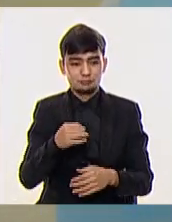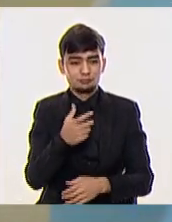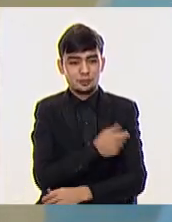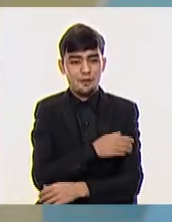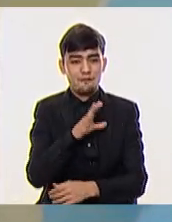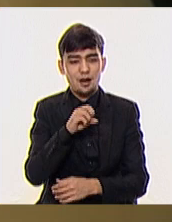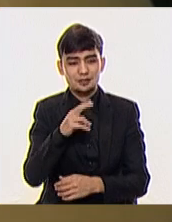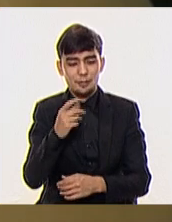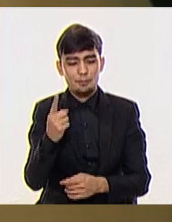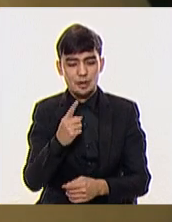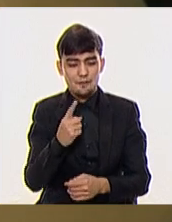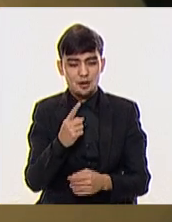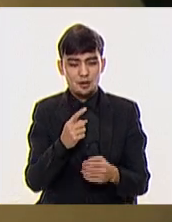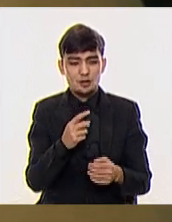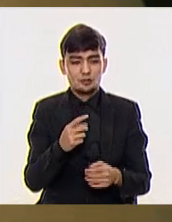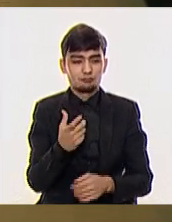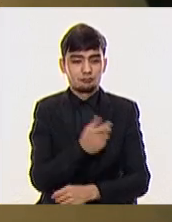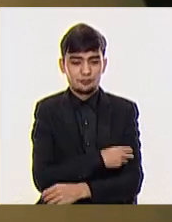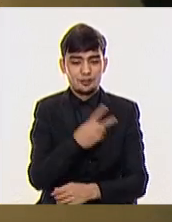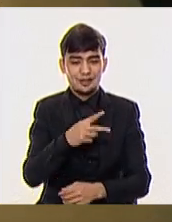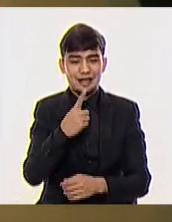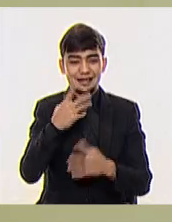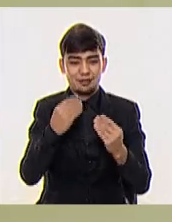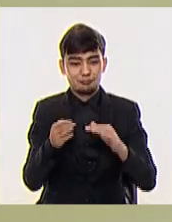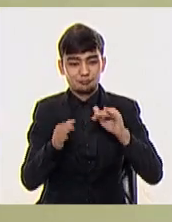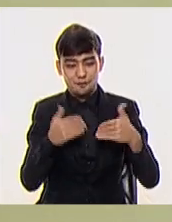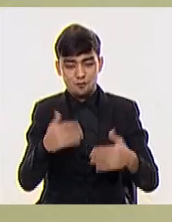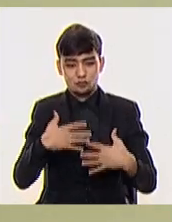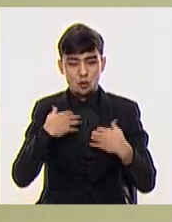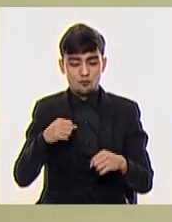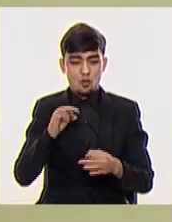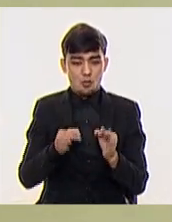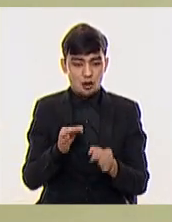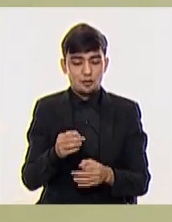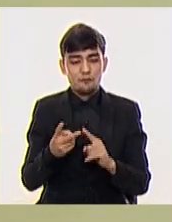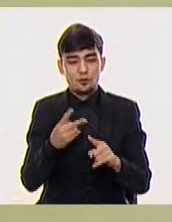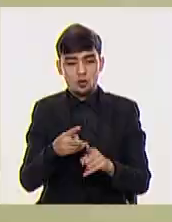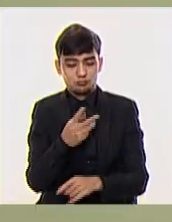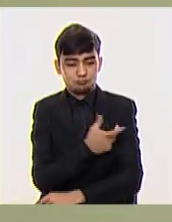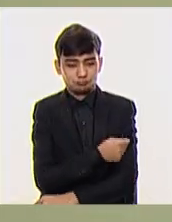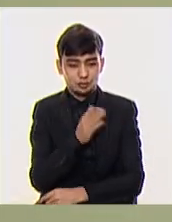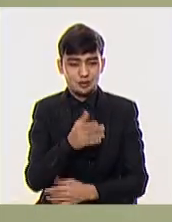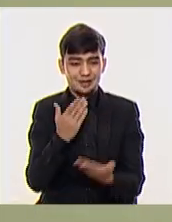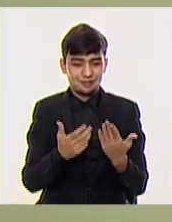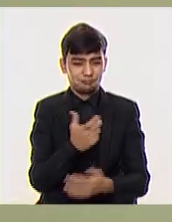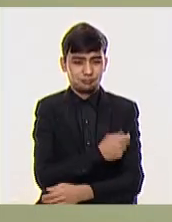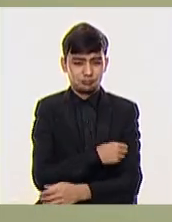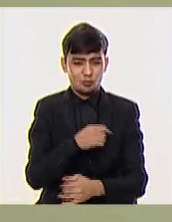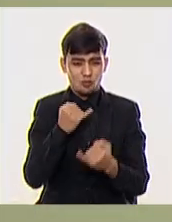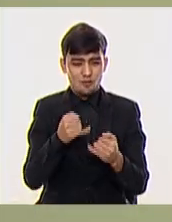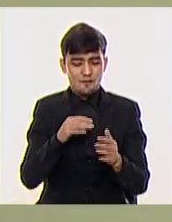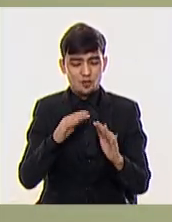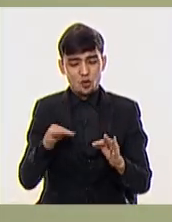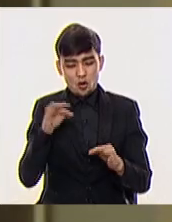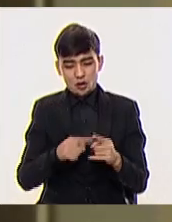екі кезеңнен тұрады. Бірінші екпеден тура 21 күн өткенде денсаулық жағдайы қалыпты болса, екіншісі салынады. Ал вакцина күші қаншаға